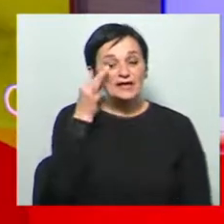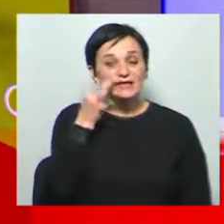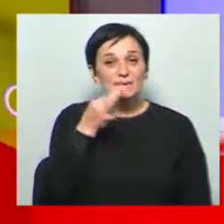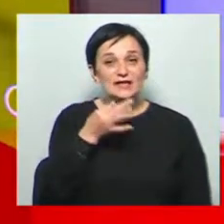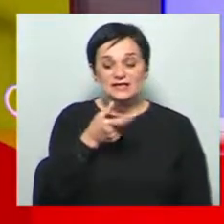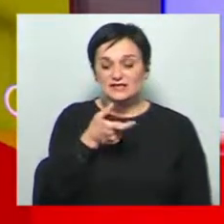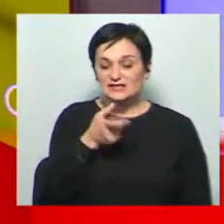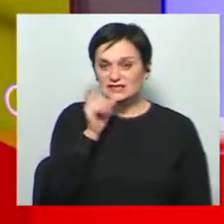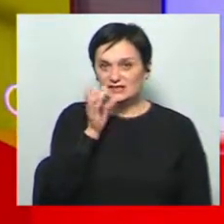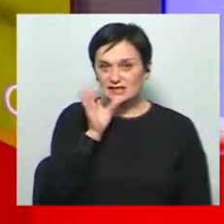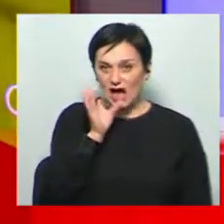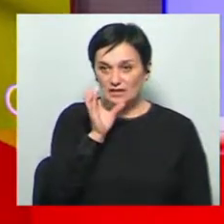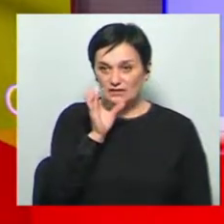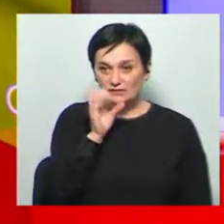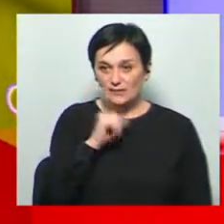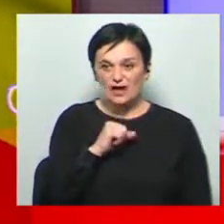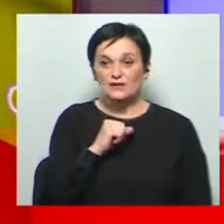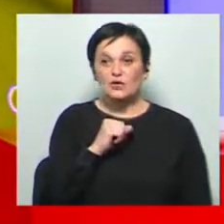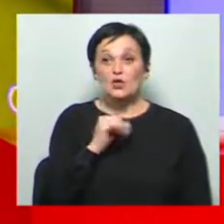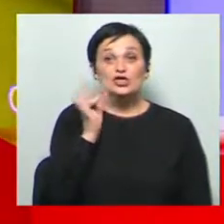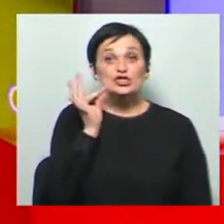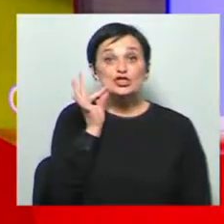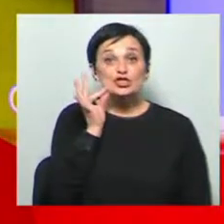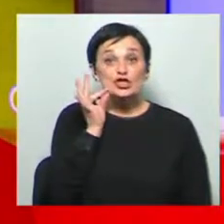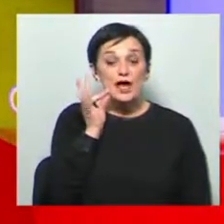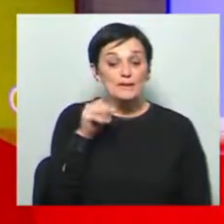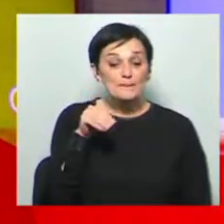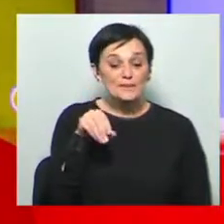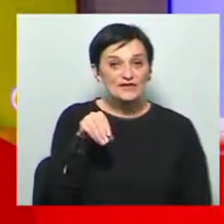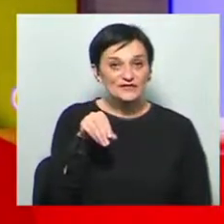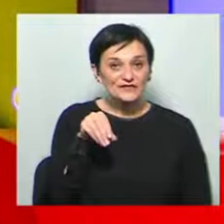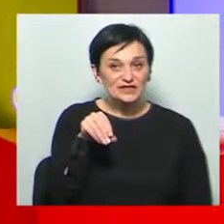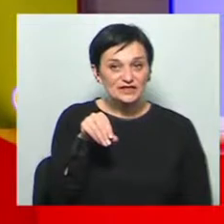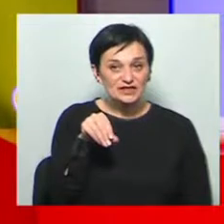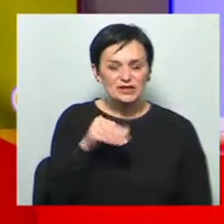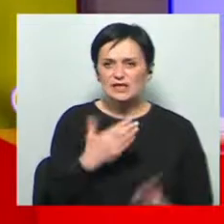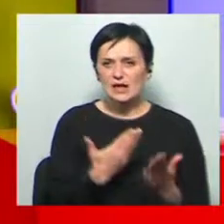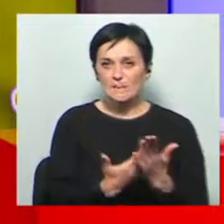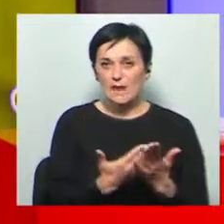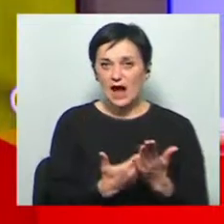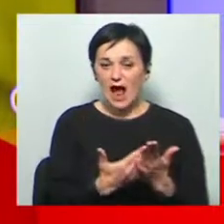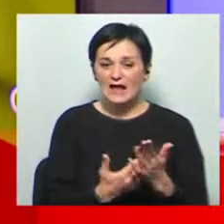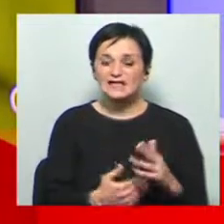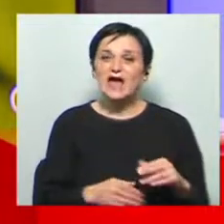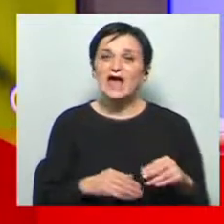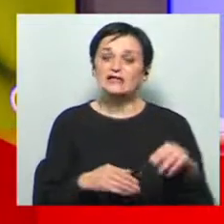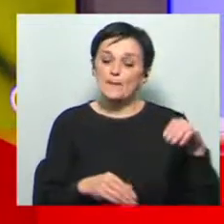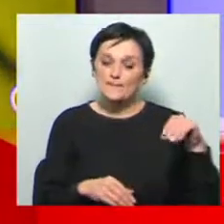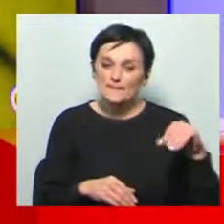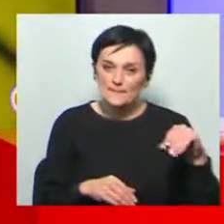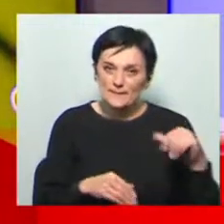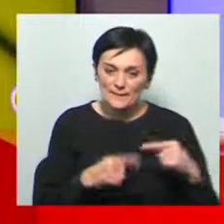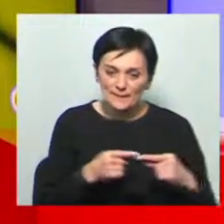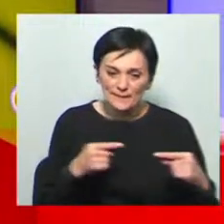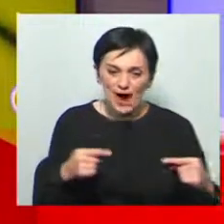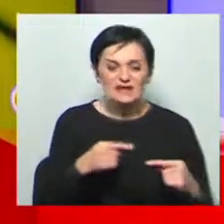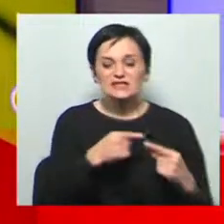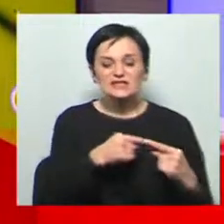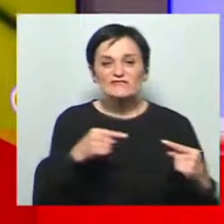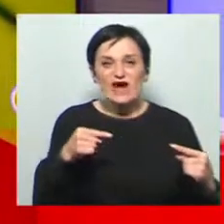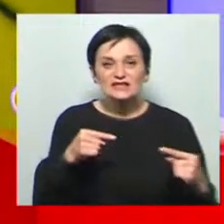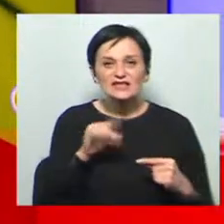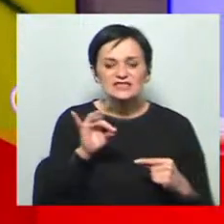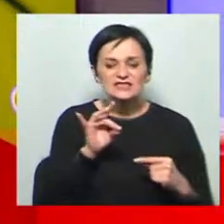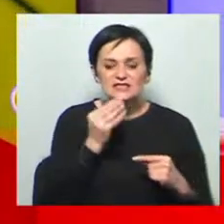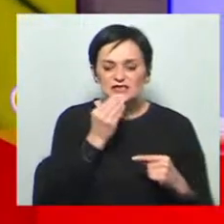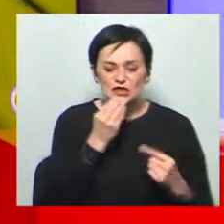სასმელები, საკუთრივი შაქრის ფხვნილი, მაგალითად მარილი, სხვადასხვა სახის ცხიმოვანი პროდუქტი.